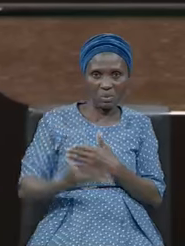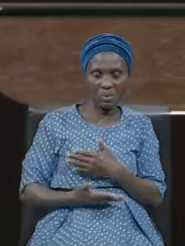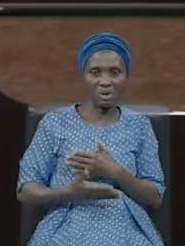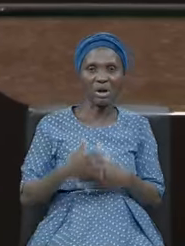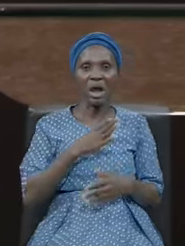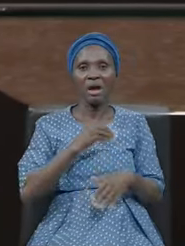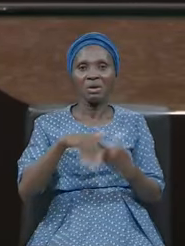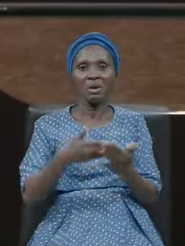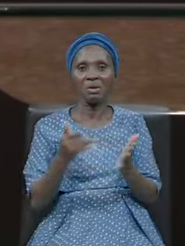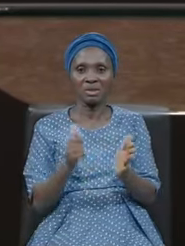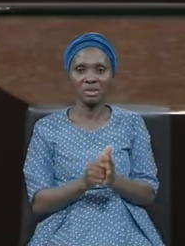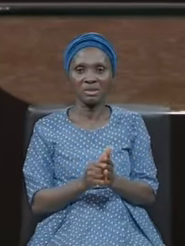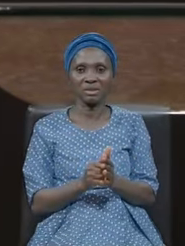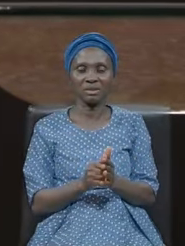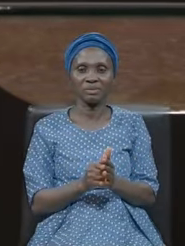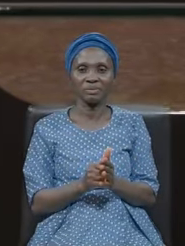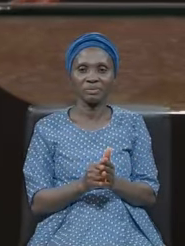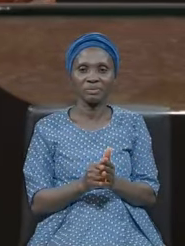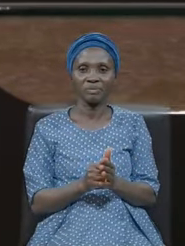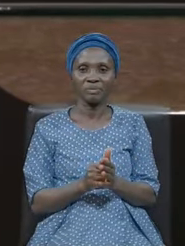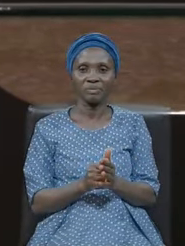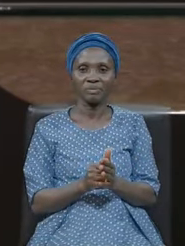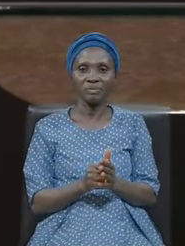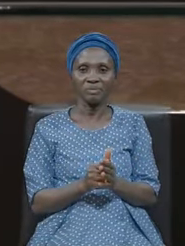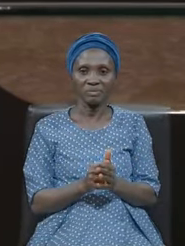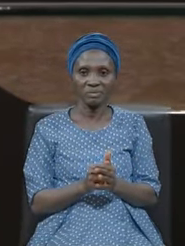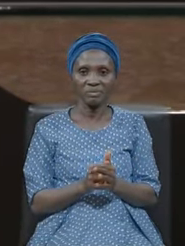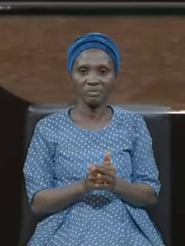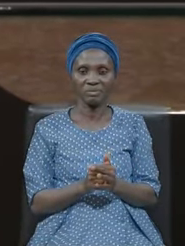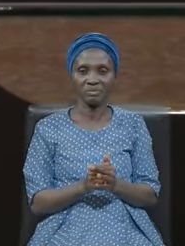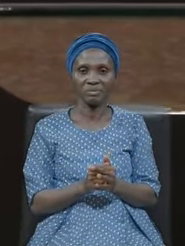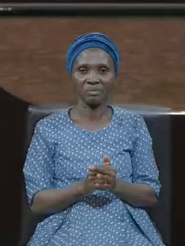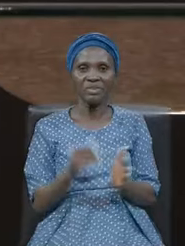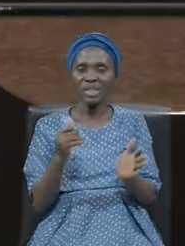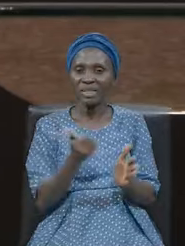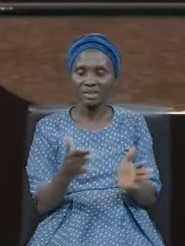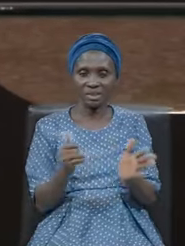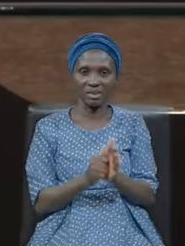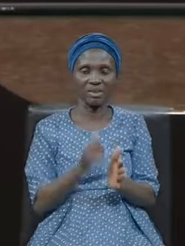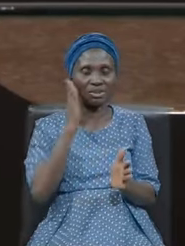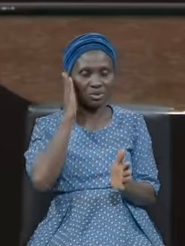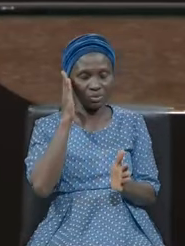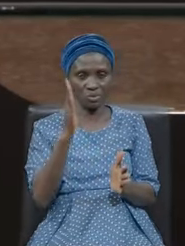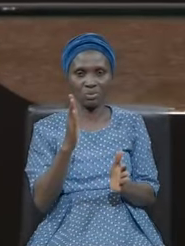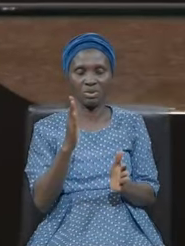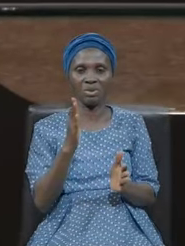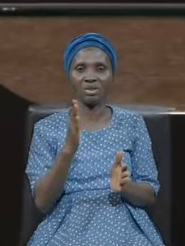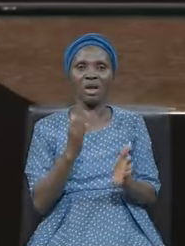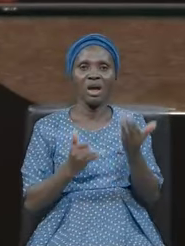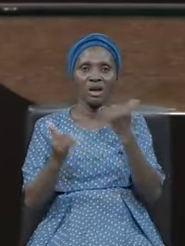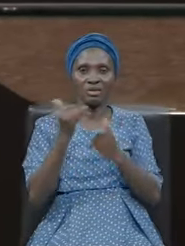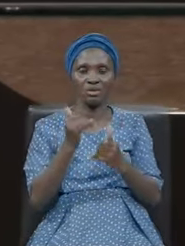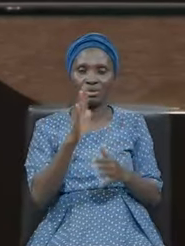qui ne sont pas votre femme votre mari évitez celà et c'est